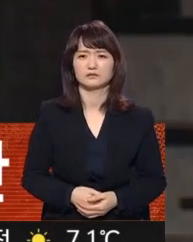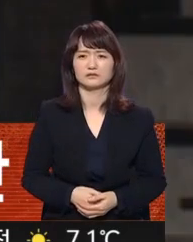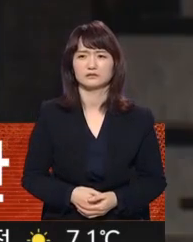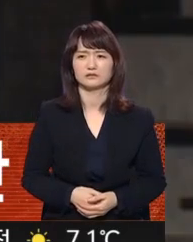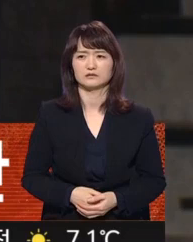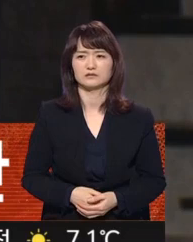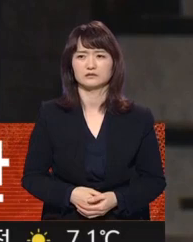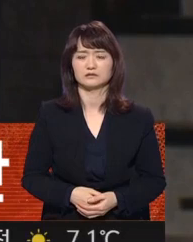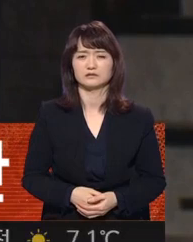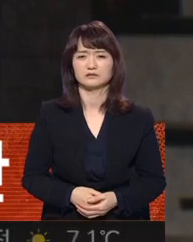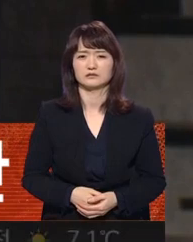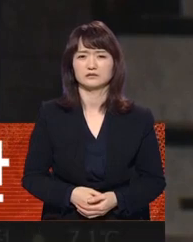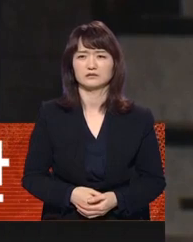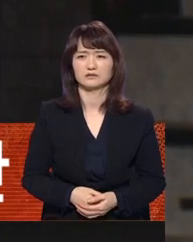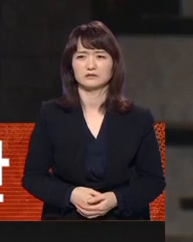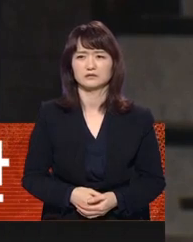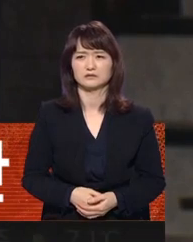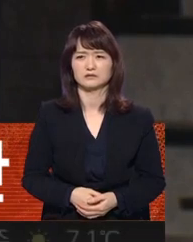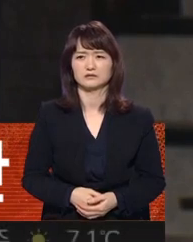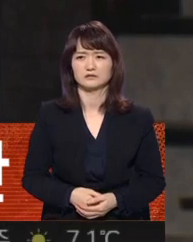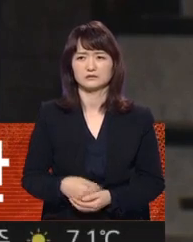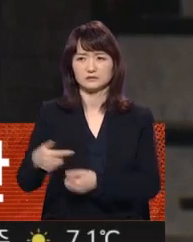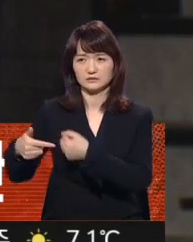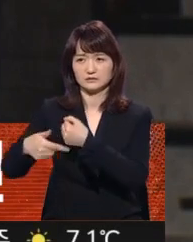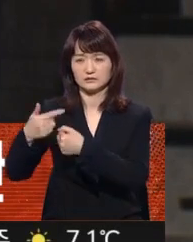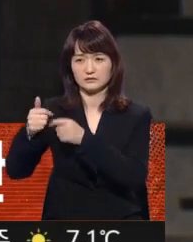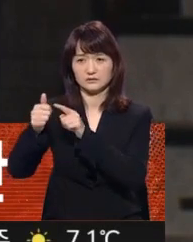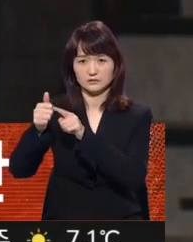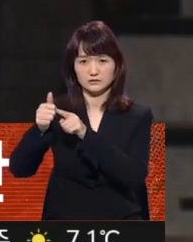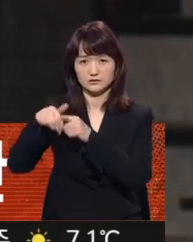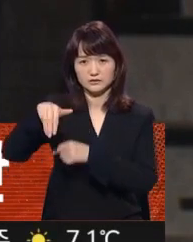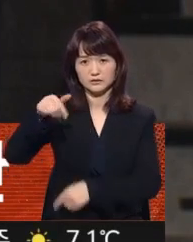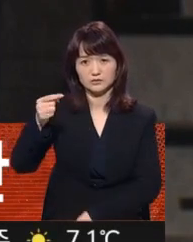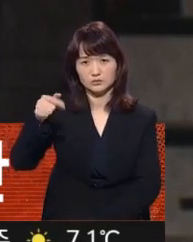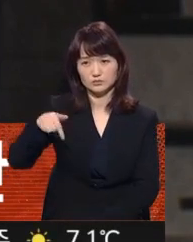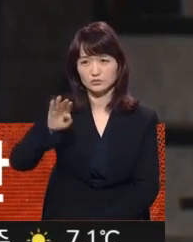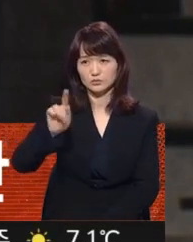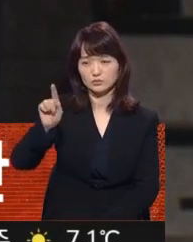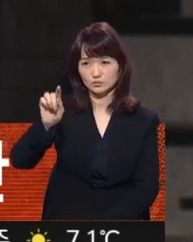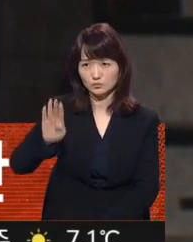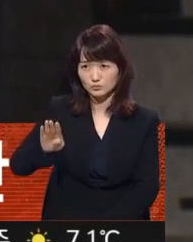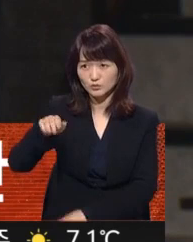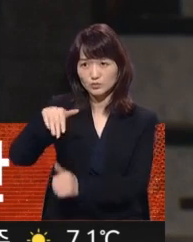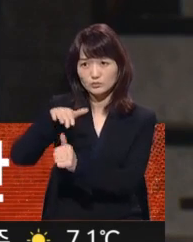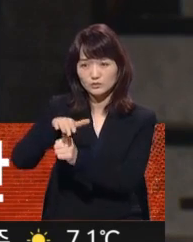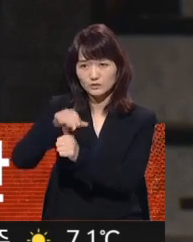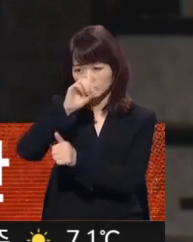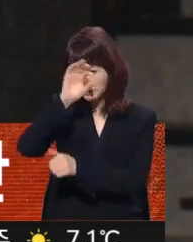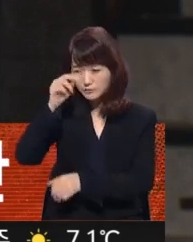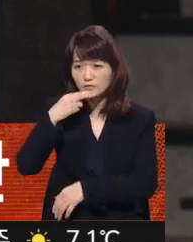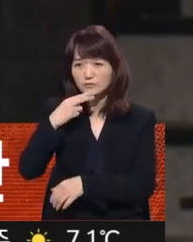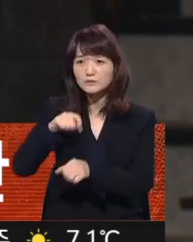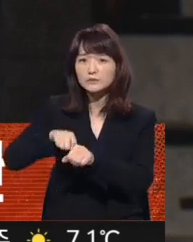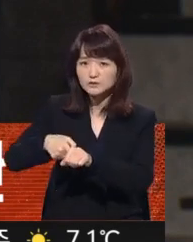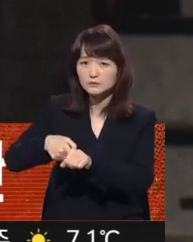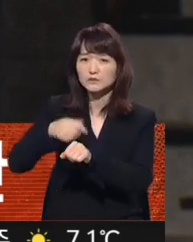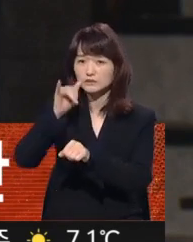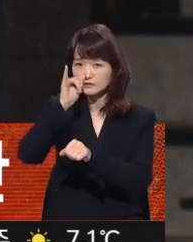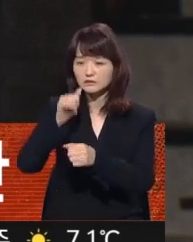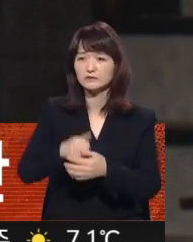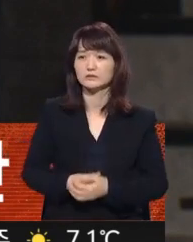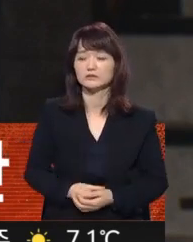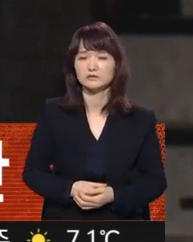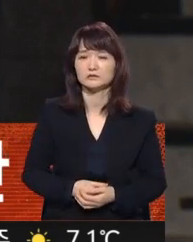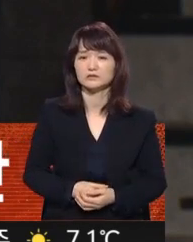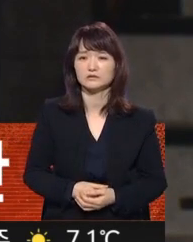이럴 수는 없죠 하더라도 정가는 올라가지 않지만 처분을 받을 수 있습니다 이로부터